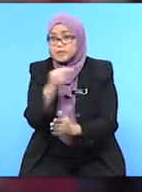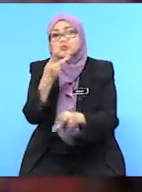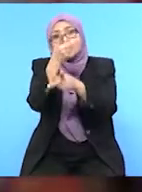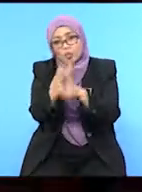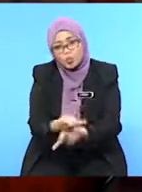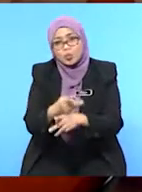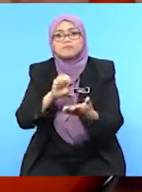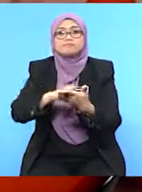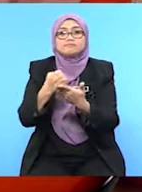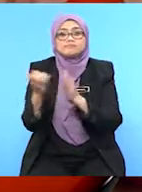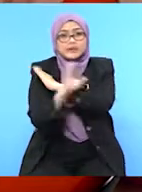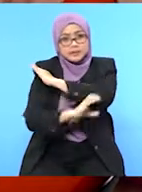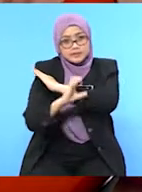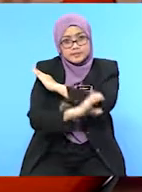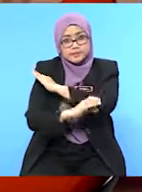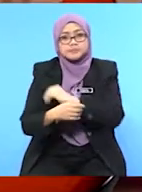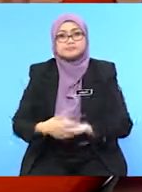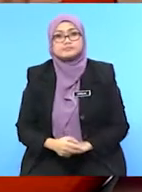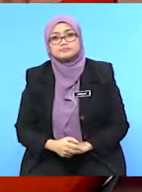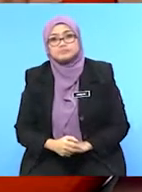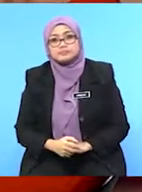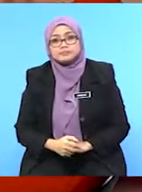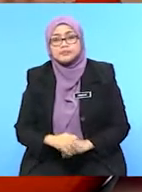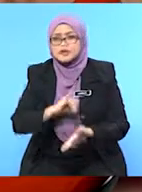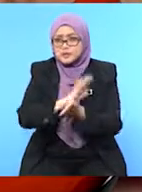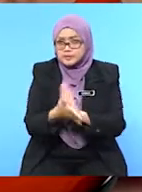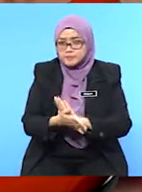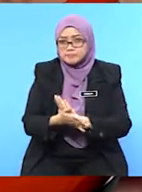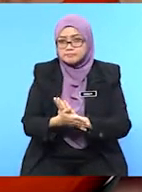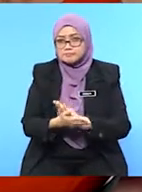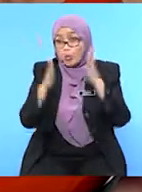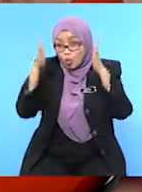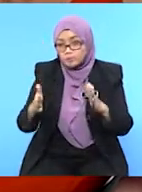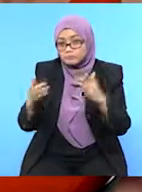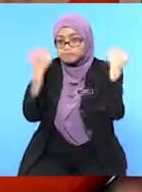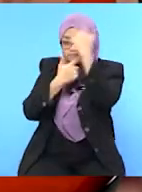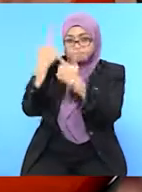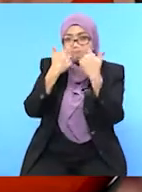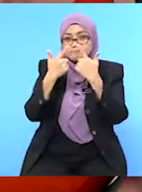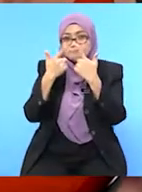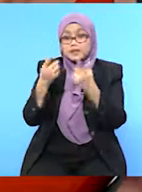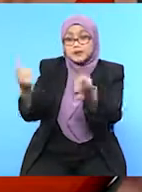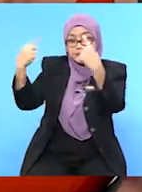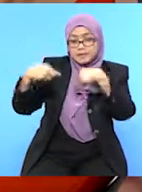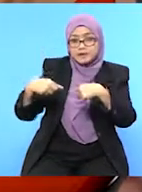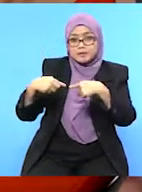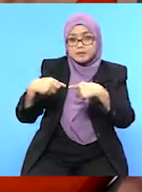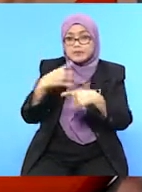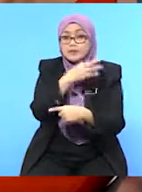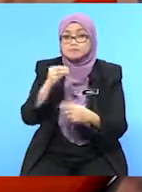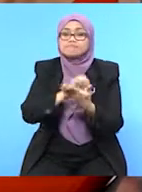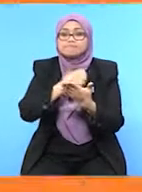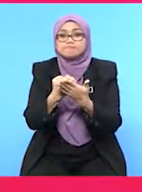ekonomi negara maju dari segi cottage.com itu industri patungan hebatnya memainkan peranan kalau gitu bersatu berjuang